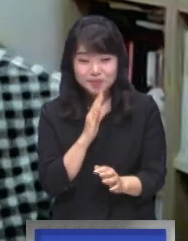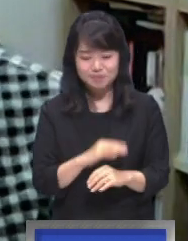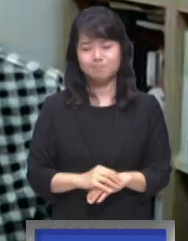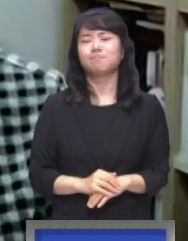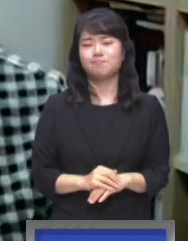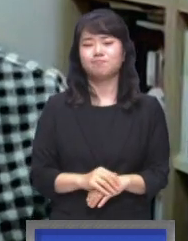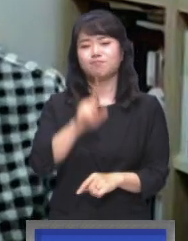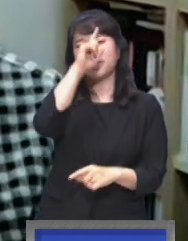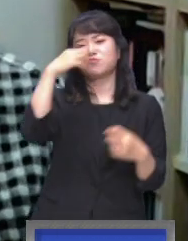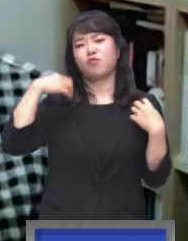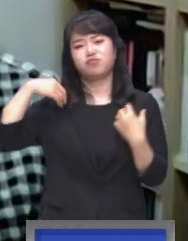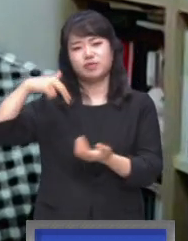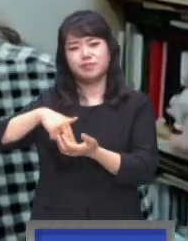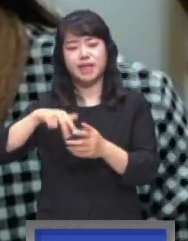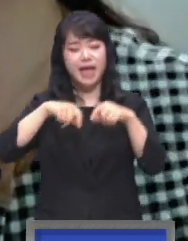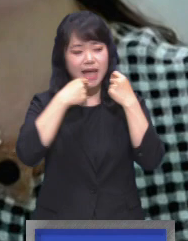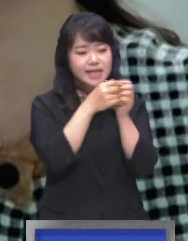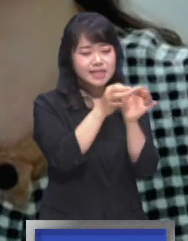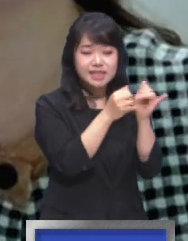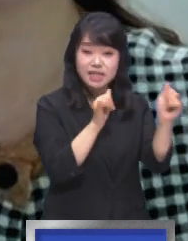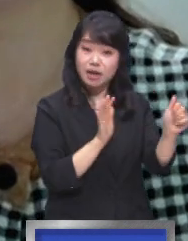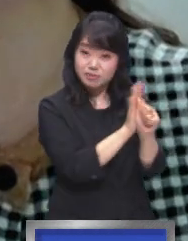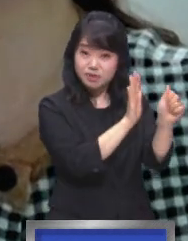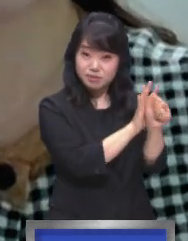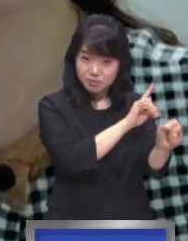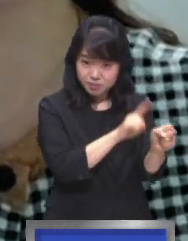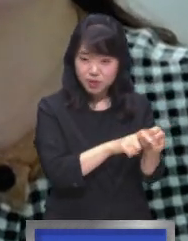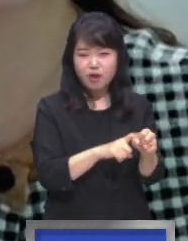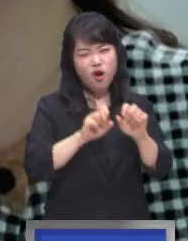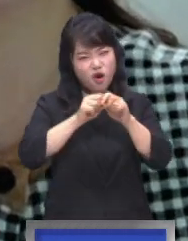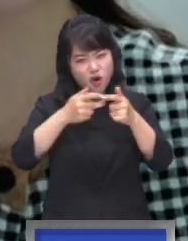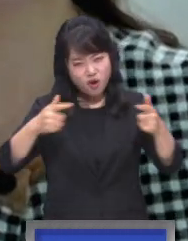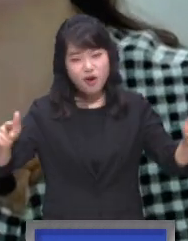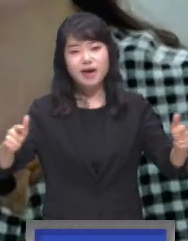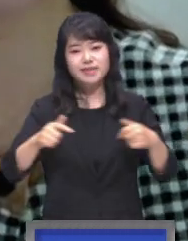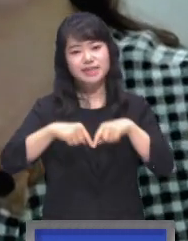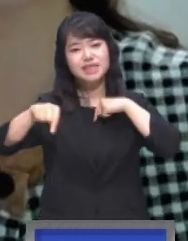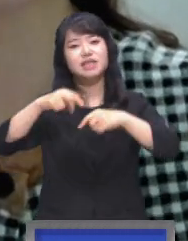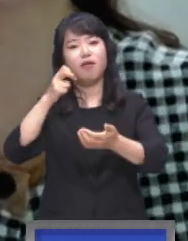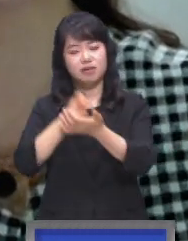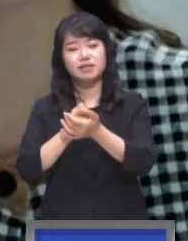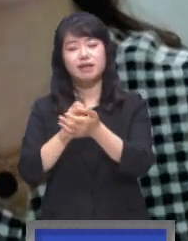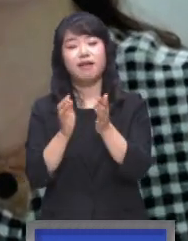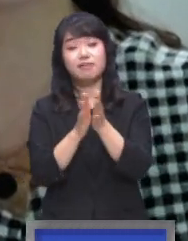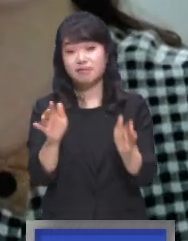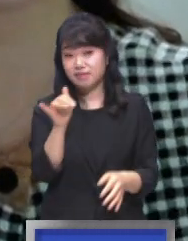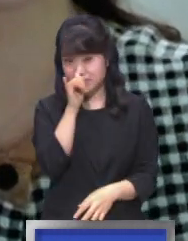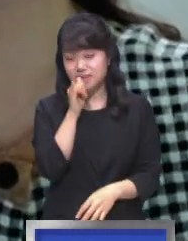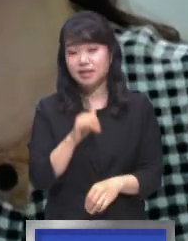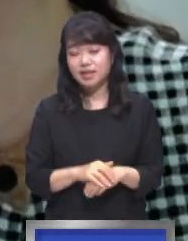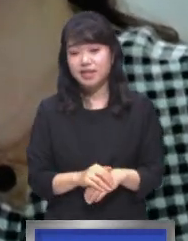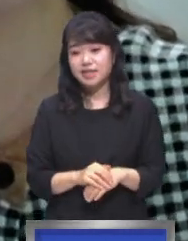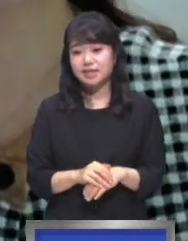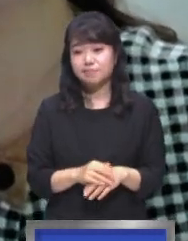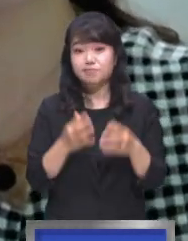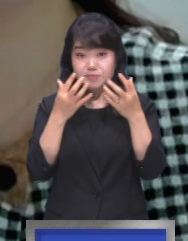네, 정부에서는 소상공인을 지원하기 위해서 다양한 정책을 시행하고 있는데요.